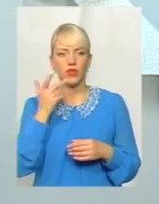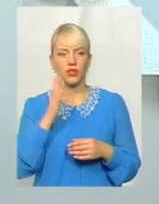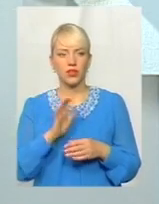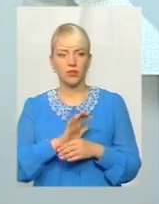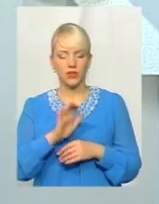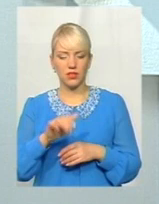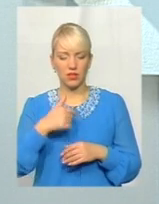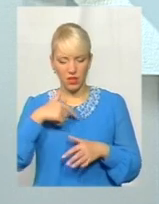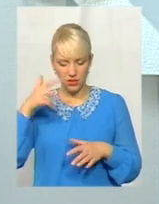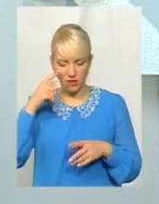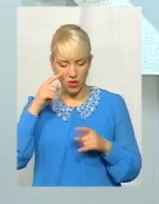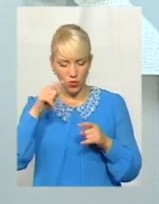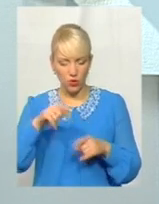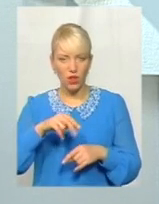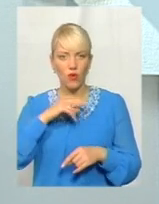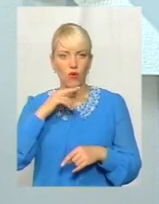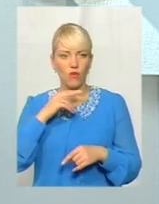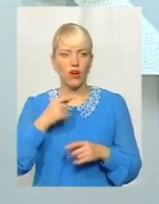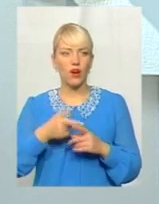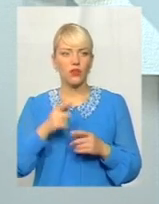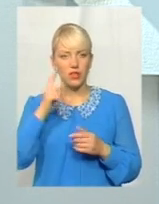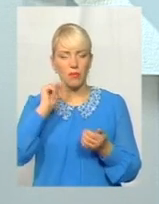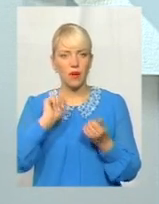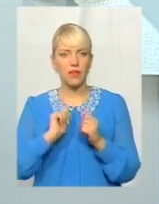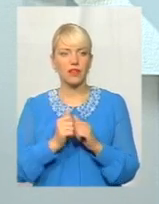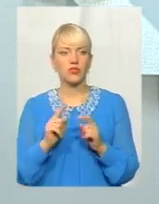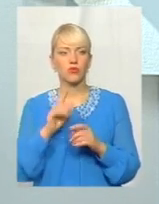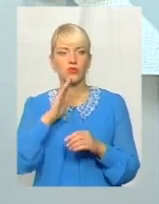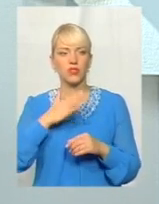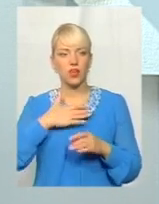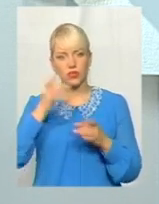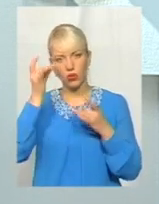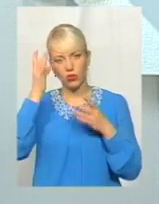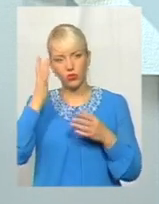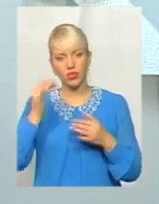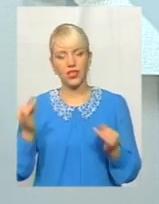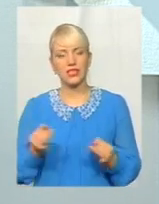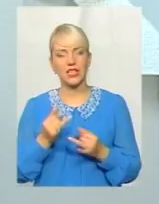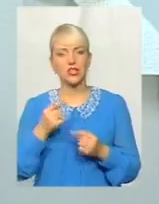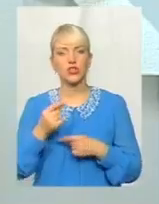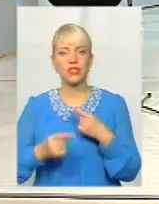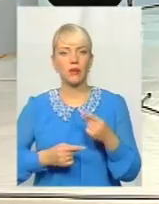то я звернула увагу на цей проєкт, дуже запам'ятався, того, що це наша культурна історична спадщина, яку неможливо